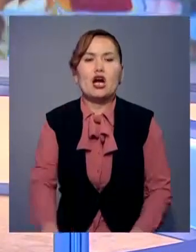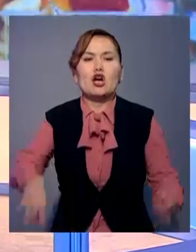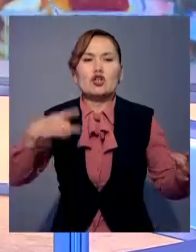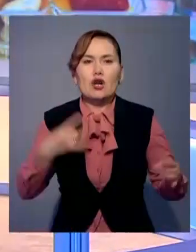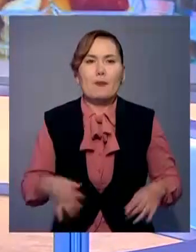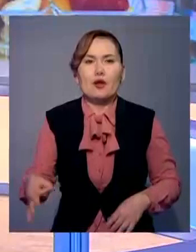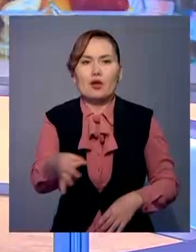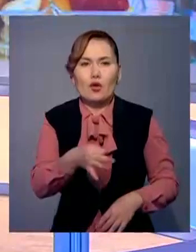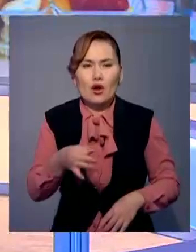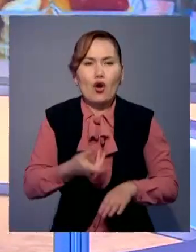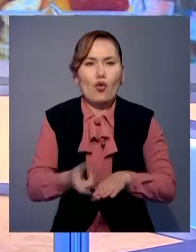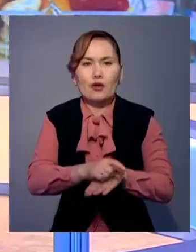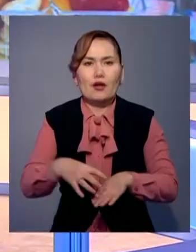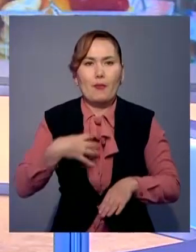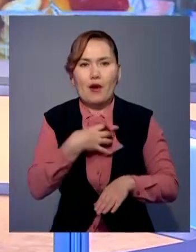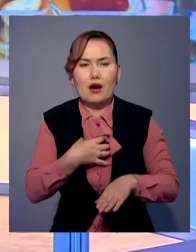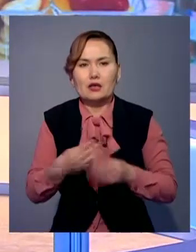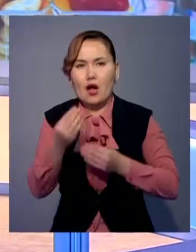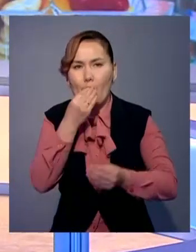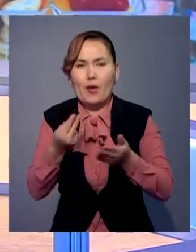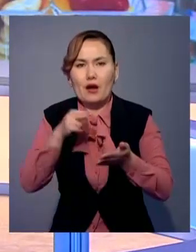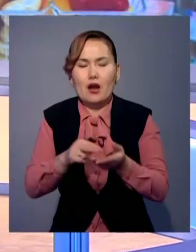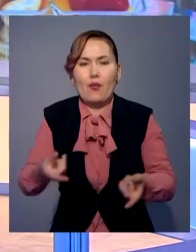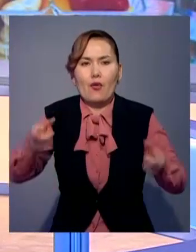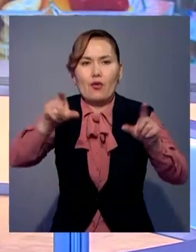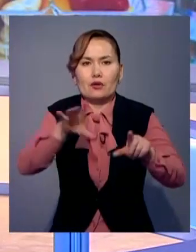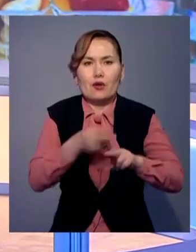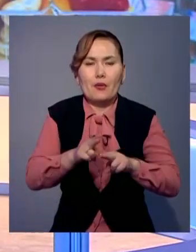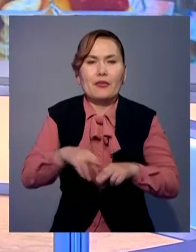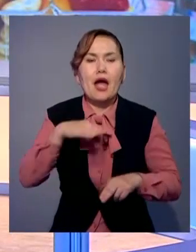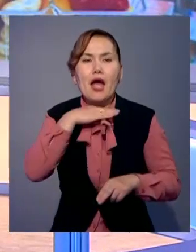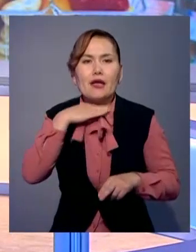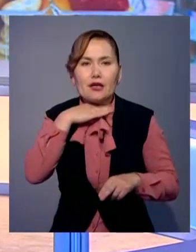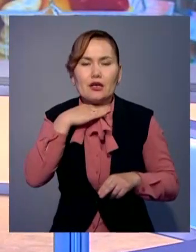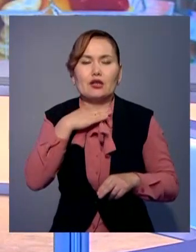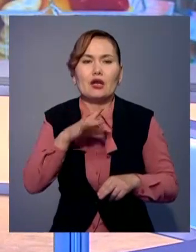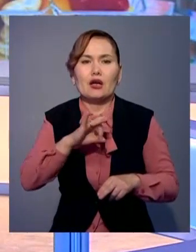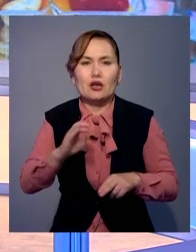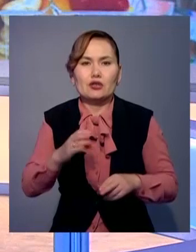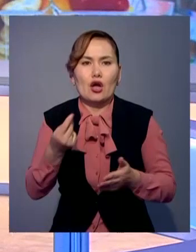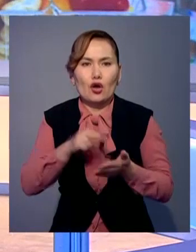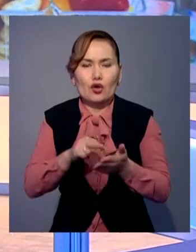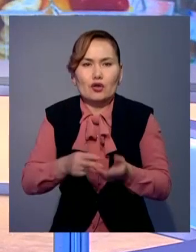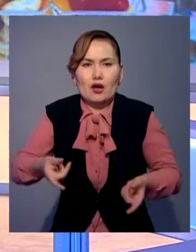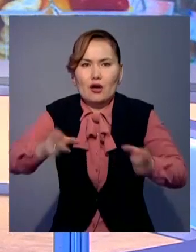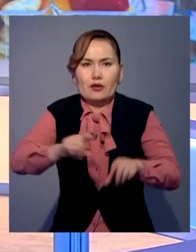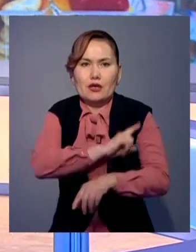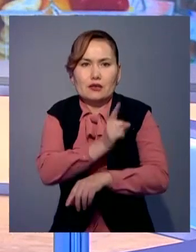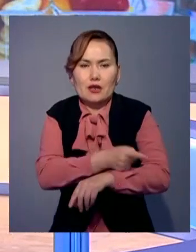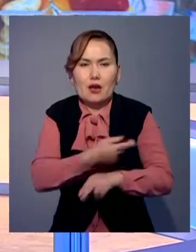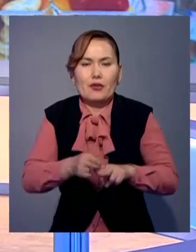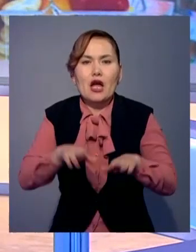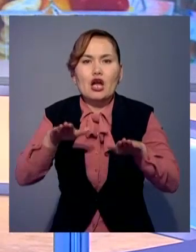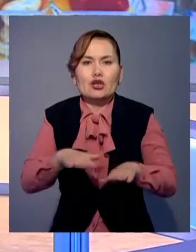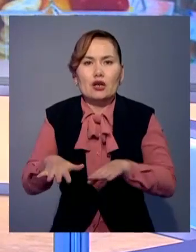Жамбыл облысында әлеуметтік маңызы бар азық-түліктердің бағасы шарықтап тұр. Әсіресе ет пен күріштің құны ерекше қымбаттап кеткен. Жергілікті жұрт